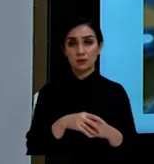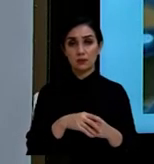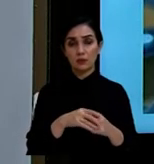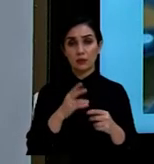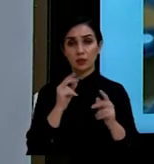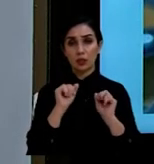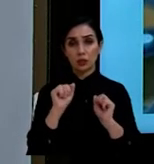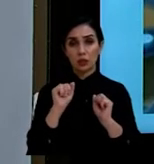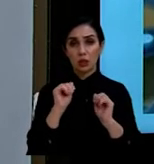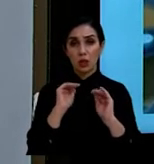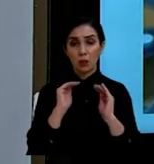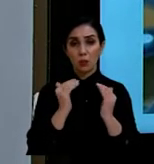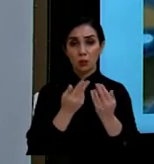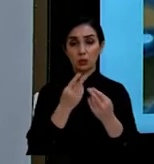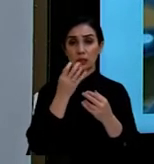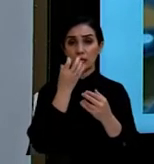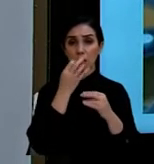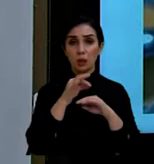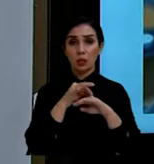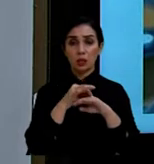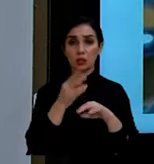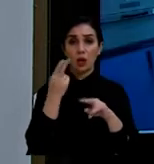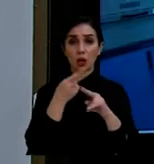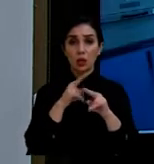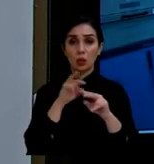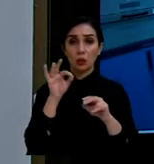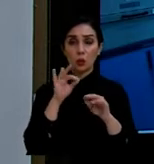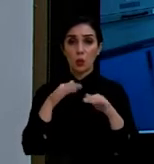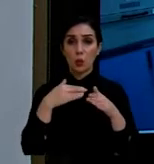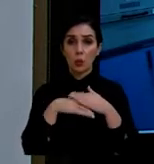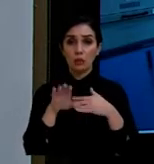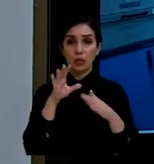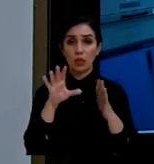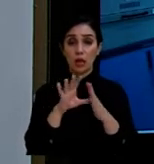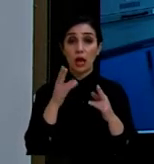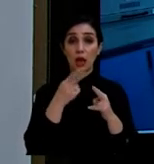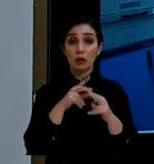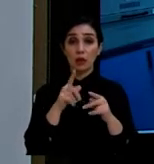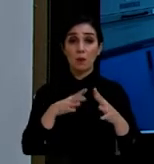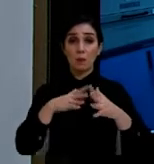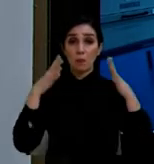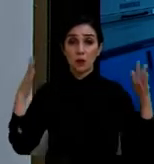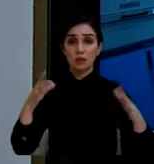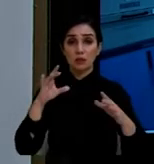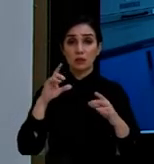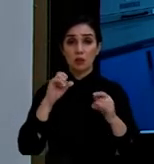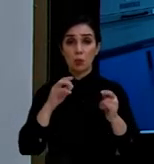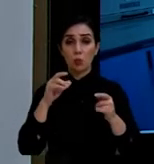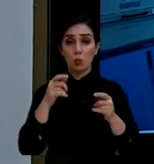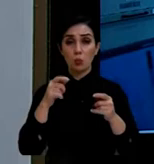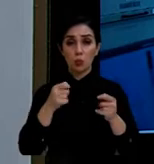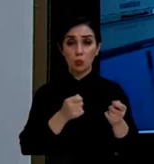Вот защитная оболочка и теплоноситель, по которому уходит энергия. А это большой зал, пульт управления.